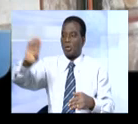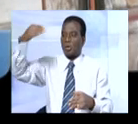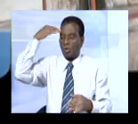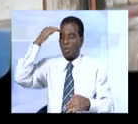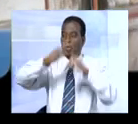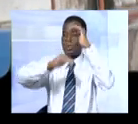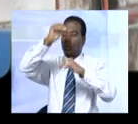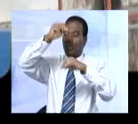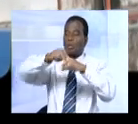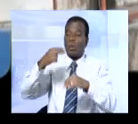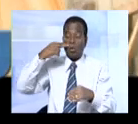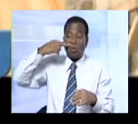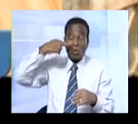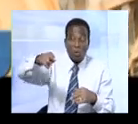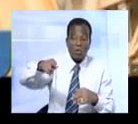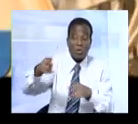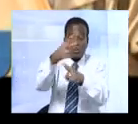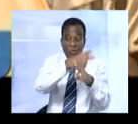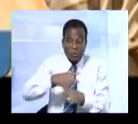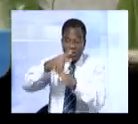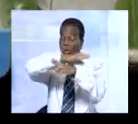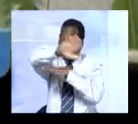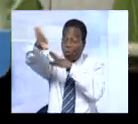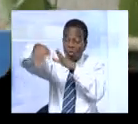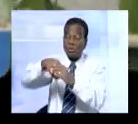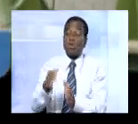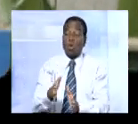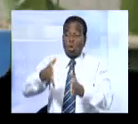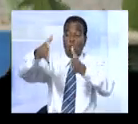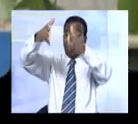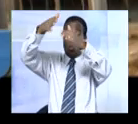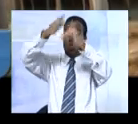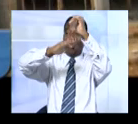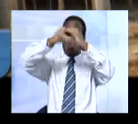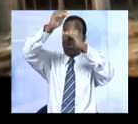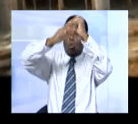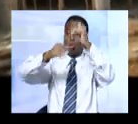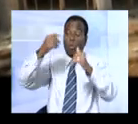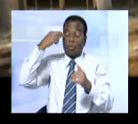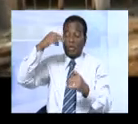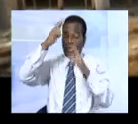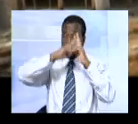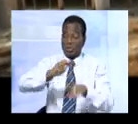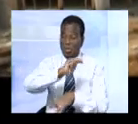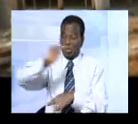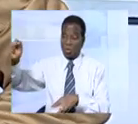de la Construction jette un regard sur les ouvrages en cours de réalisation pour s'assurer du respect des